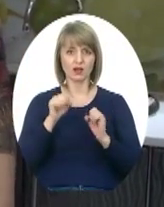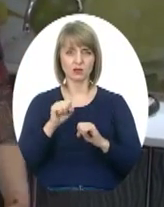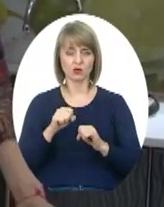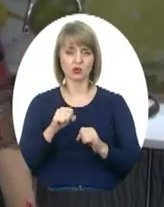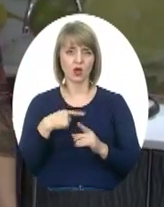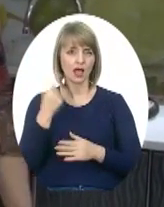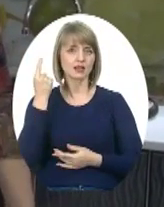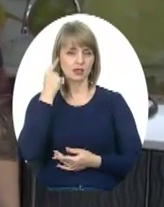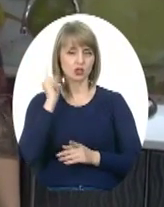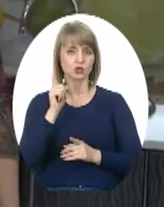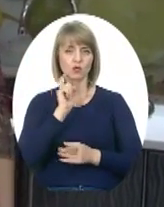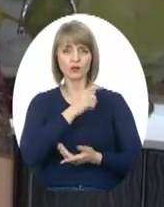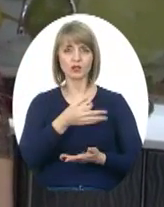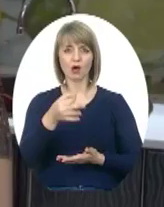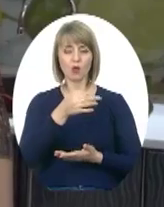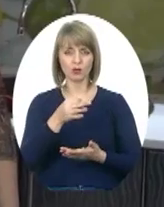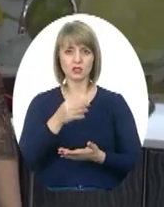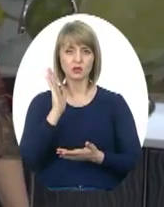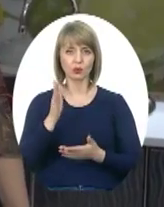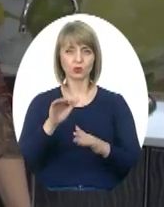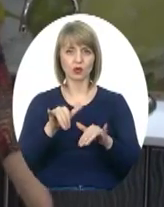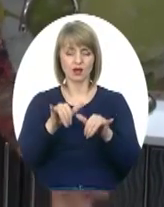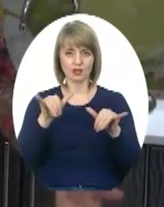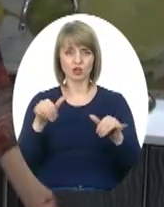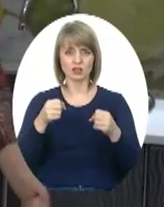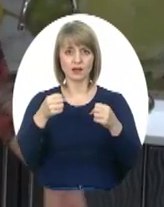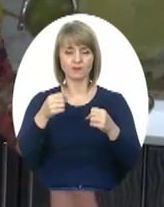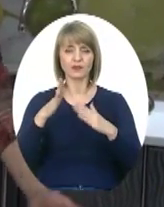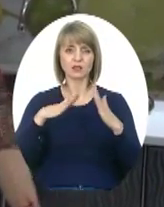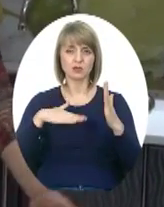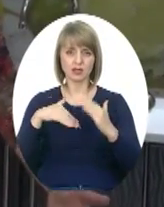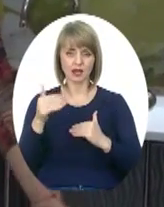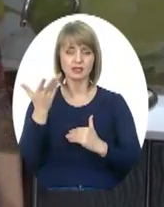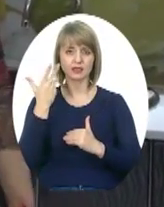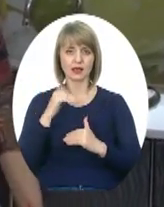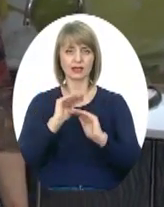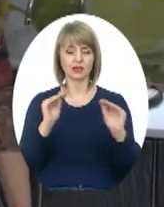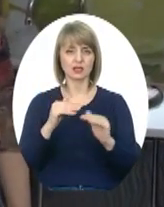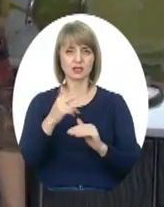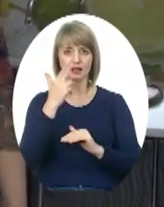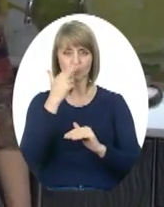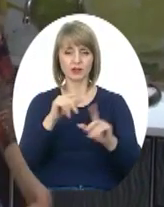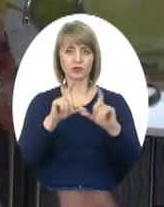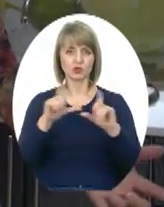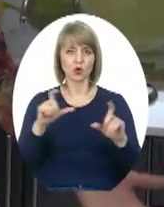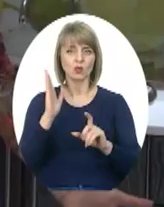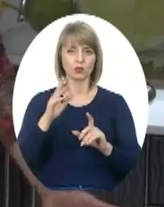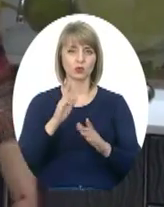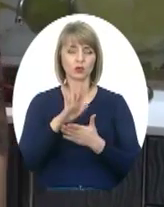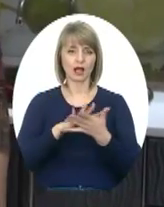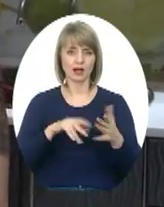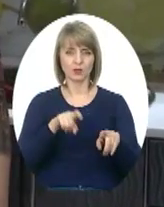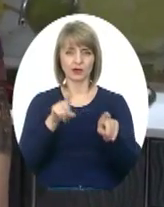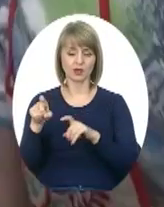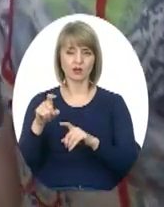возможно. Ну и как раз вот я слышала, что в Омской области будут расширяться специальности, когда дети с адаптивных школ будут